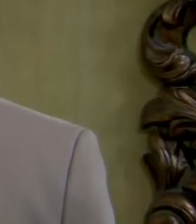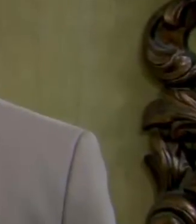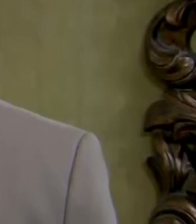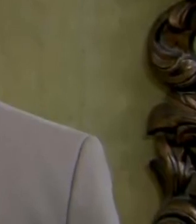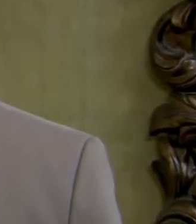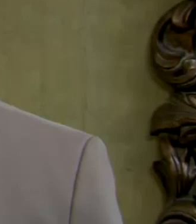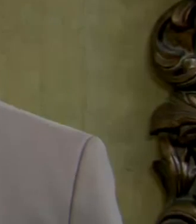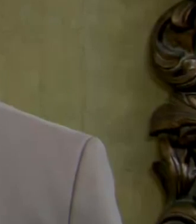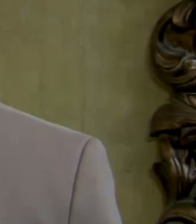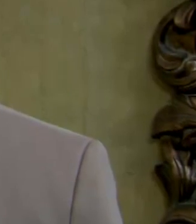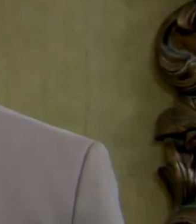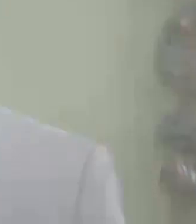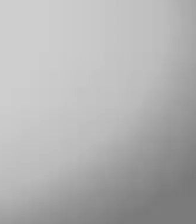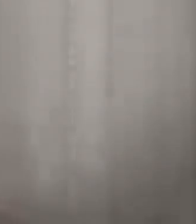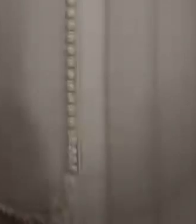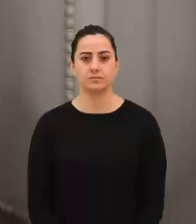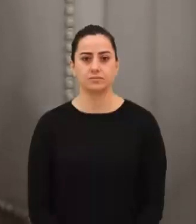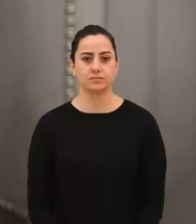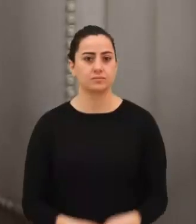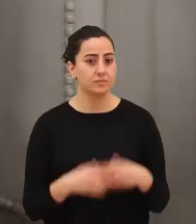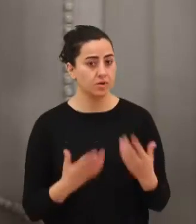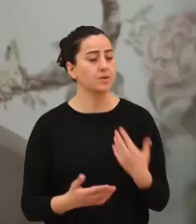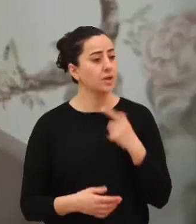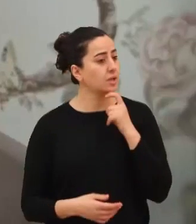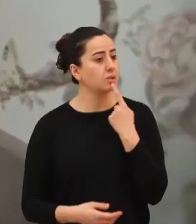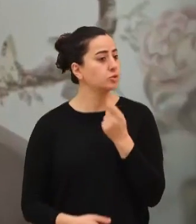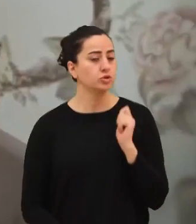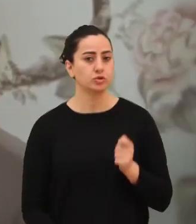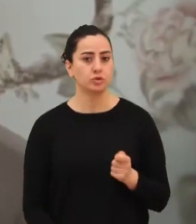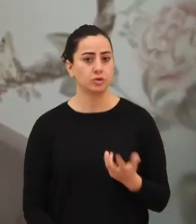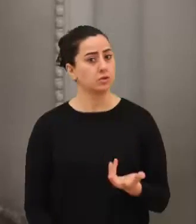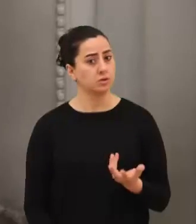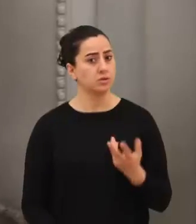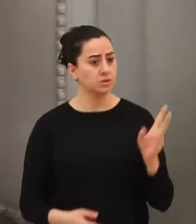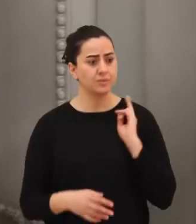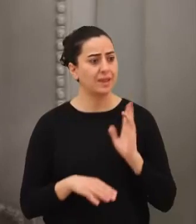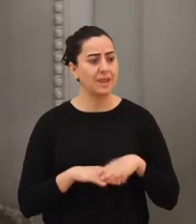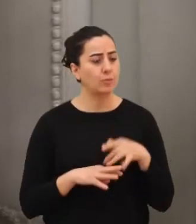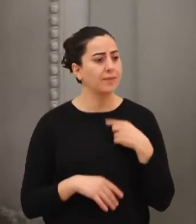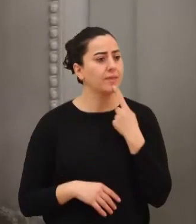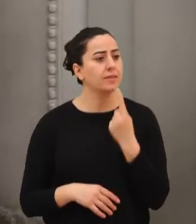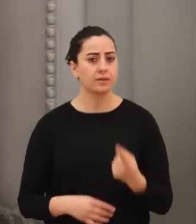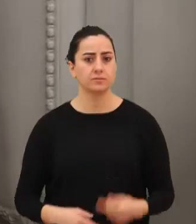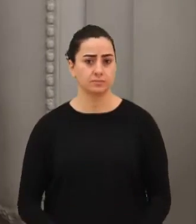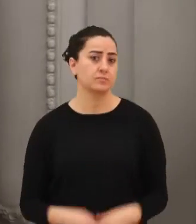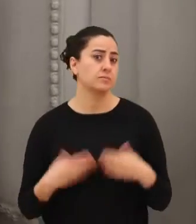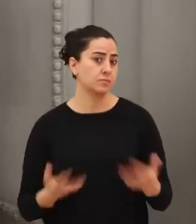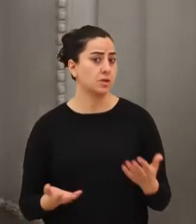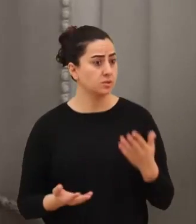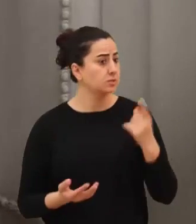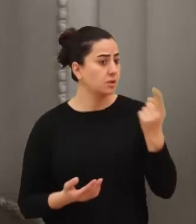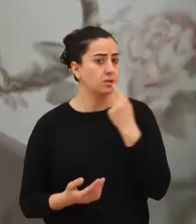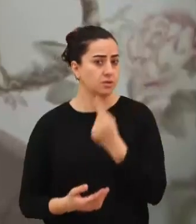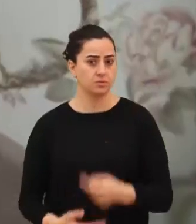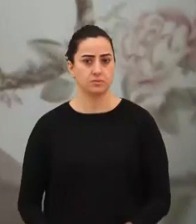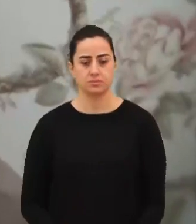Üzgün geçmişe gitti. Ama bu durumu dayıma ben nasıl açıklarım sonra? Burada baş başa ne yapıyorsunuz derse ne derim? Yani bırak beni sen ne